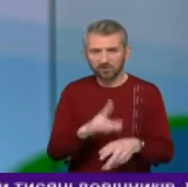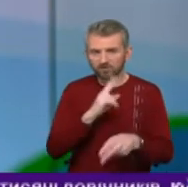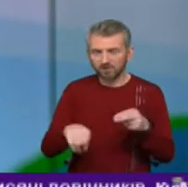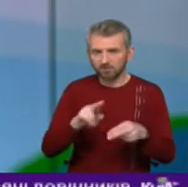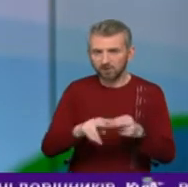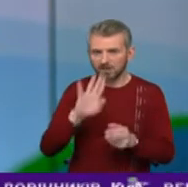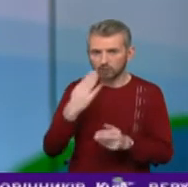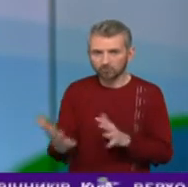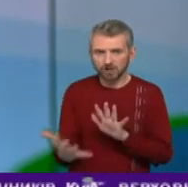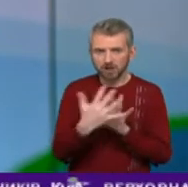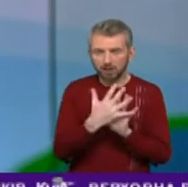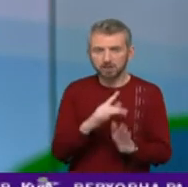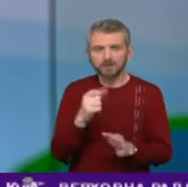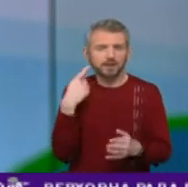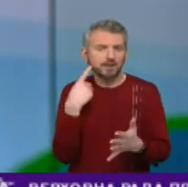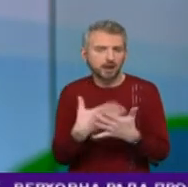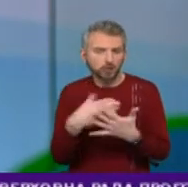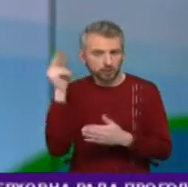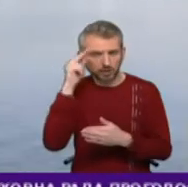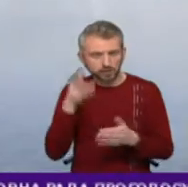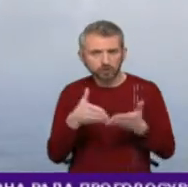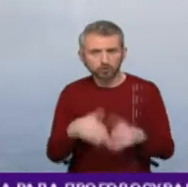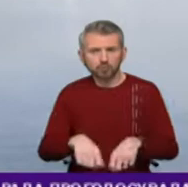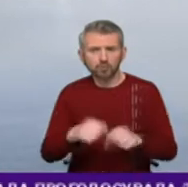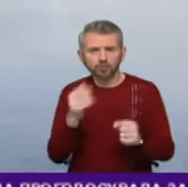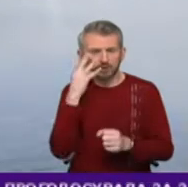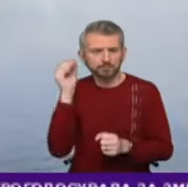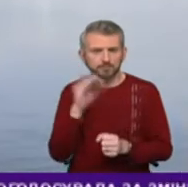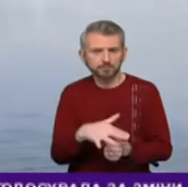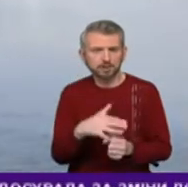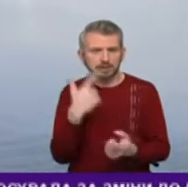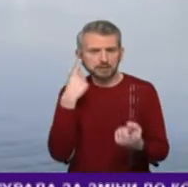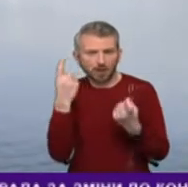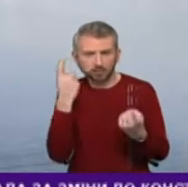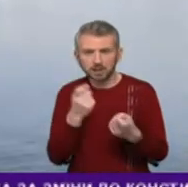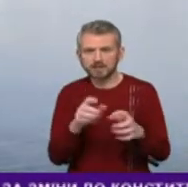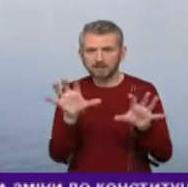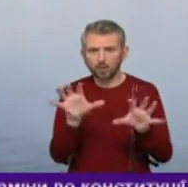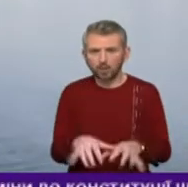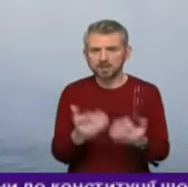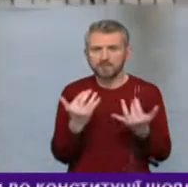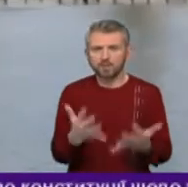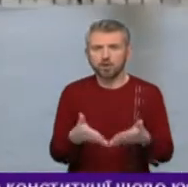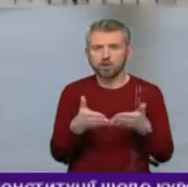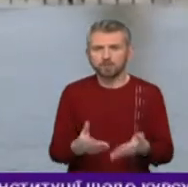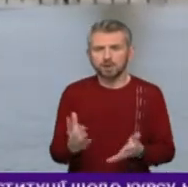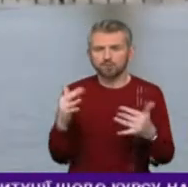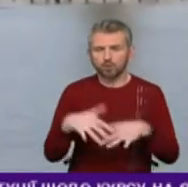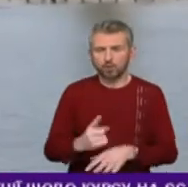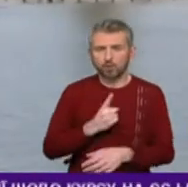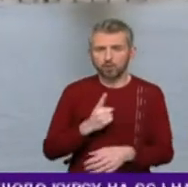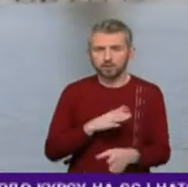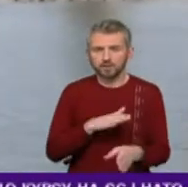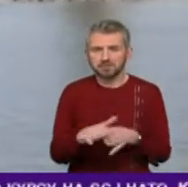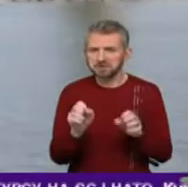ворожий напад. За легендою навчань, судно-порушник, ігноруючи запити та законні вимоги корабля морської охорони, здійснювало